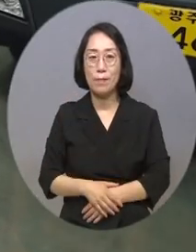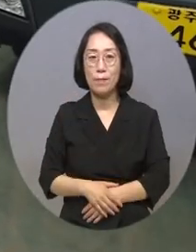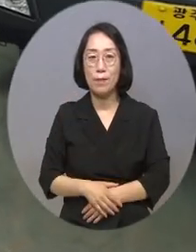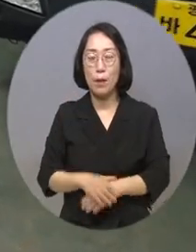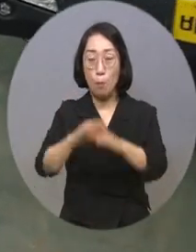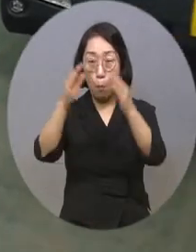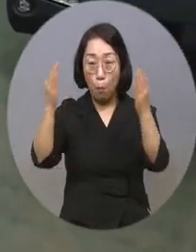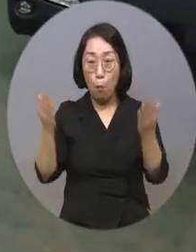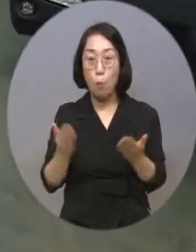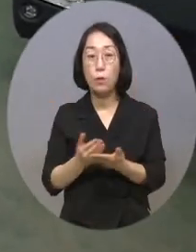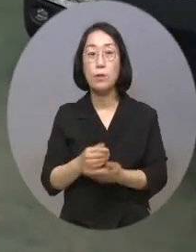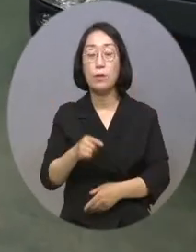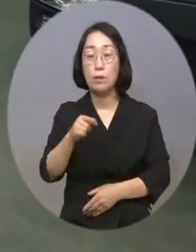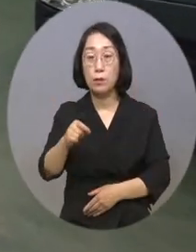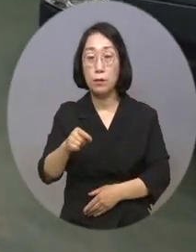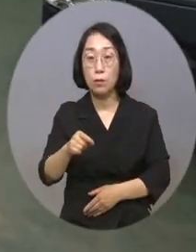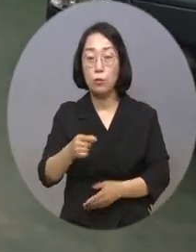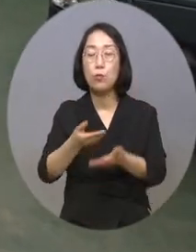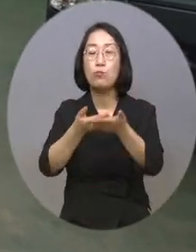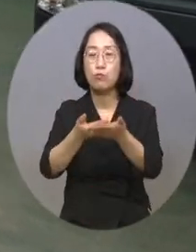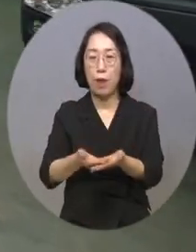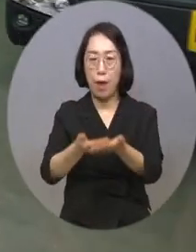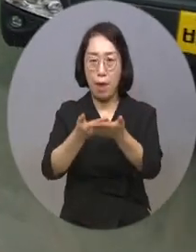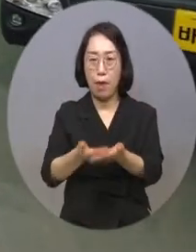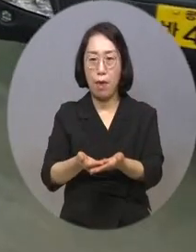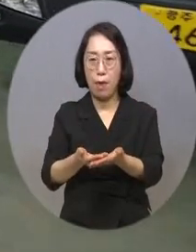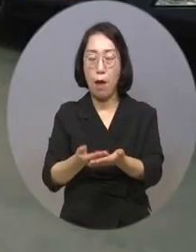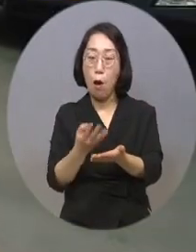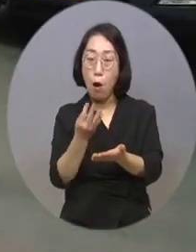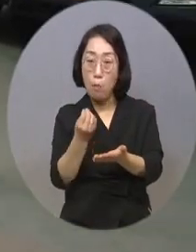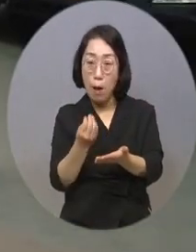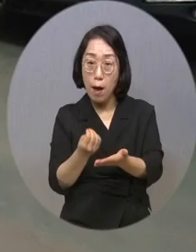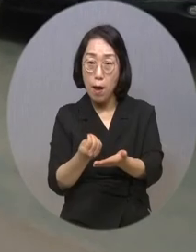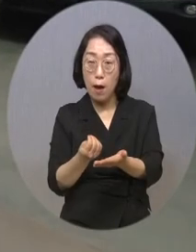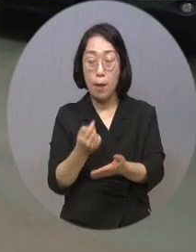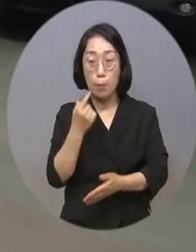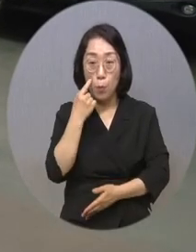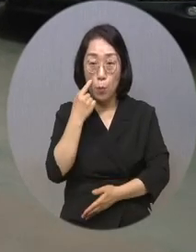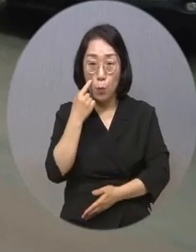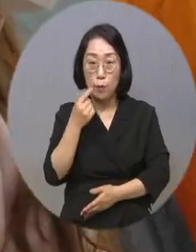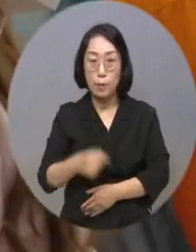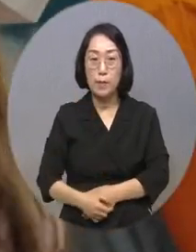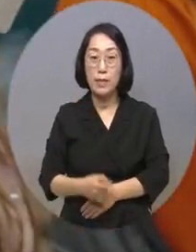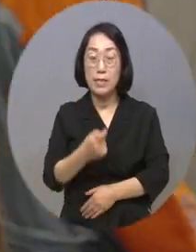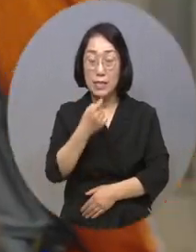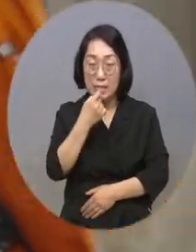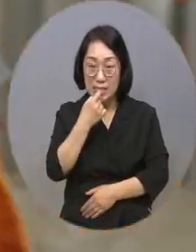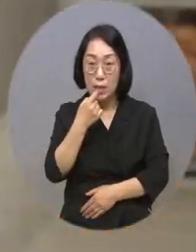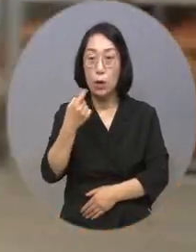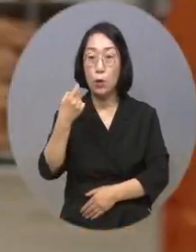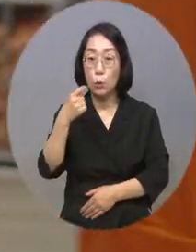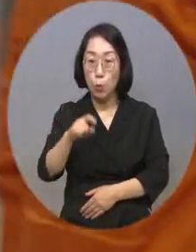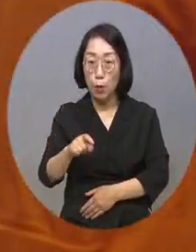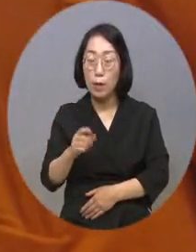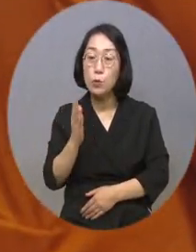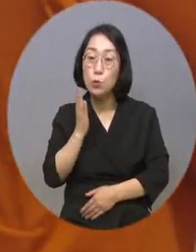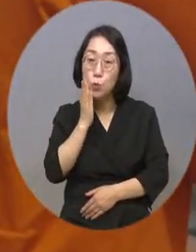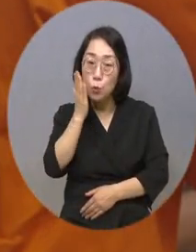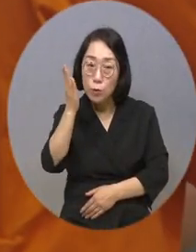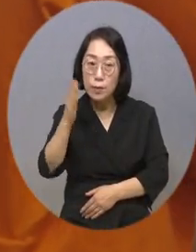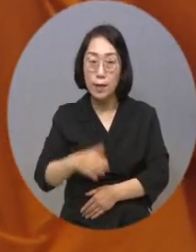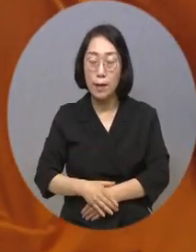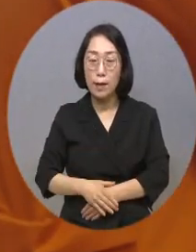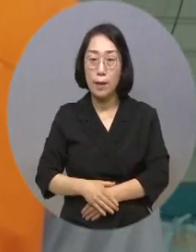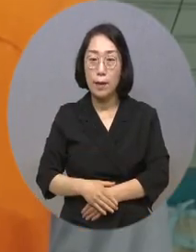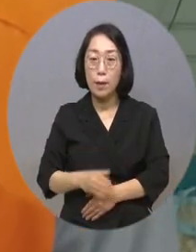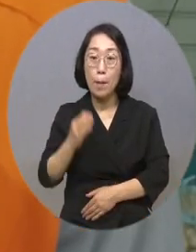모든 물건들은 저희가 중량을 답니다. 네, 중량을 달고 뭐 이런 거. 네, 하얀색하고 노란색, 초록색, 파란색 꼬리표가